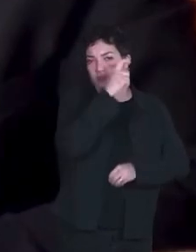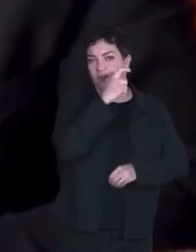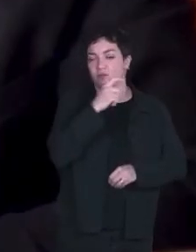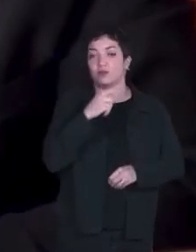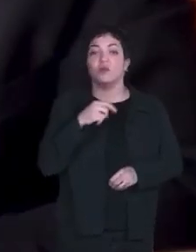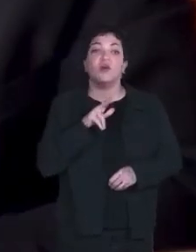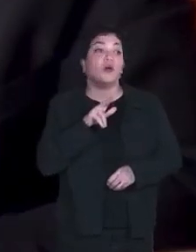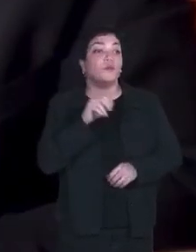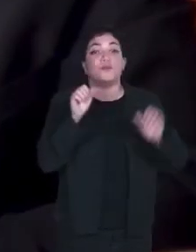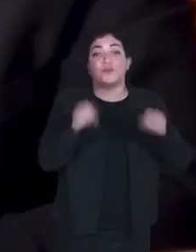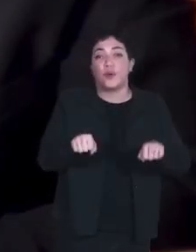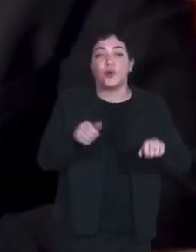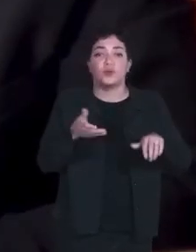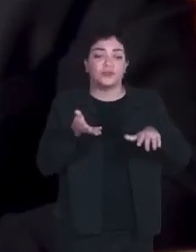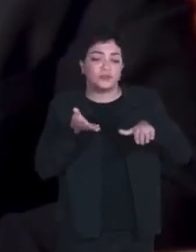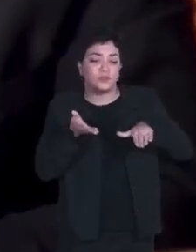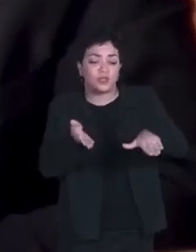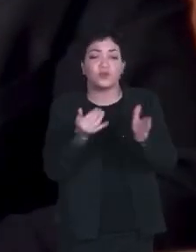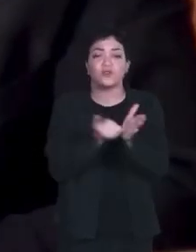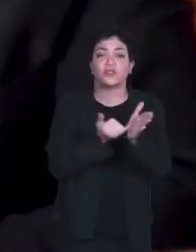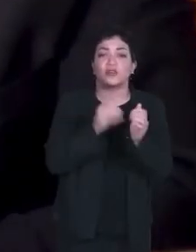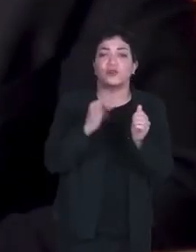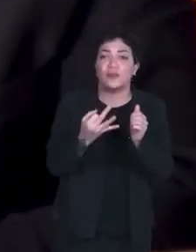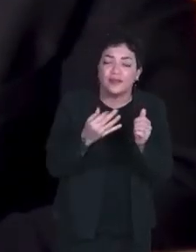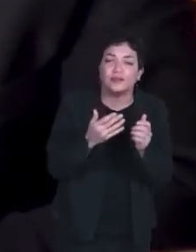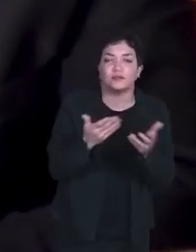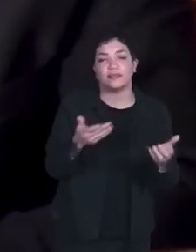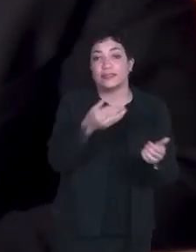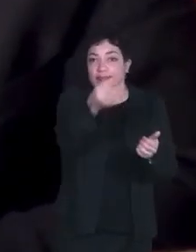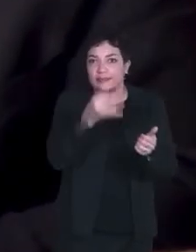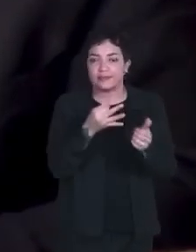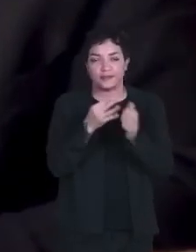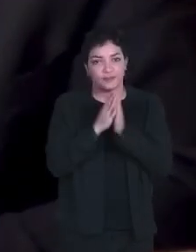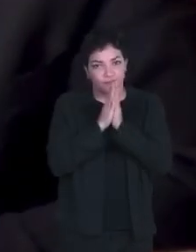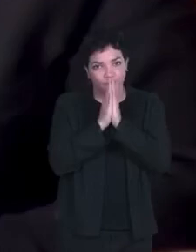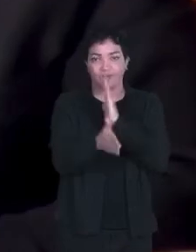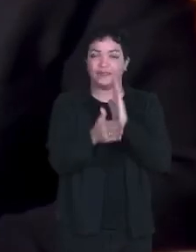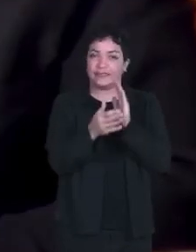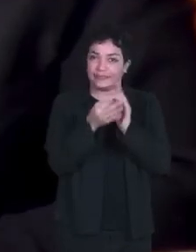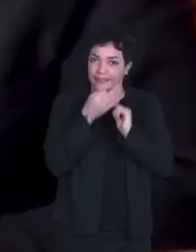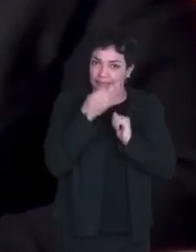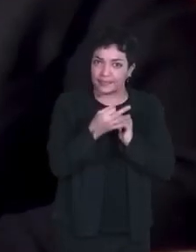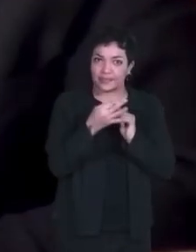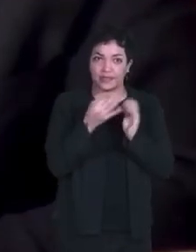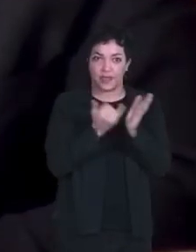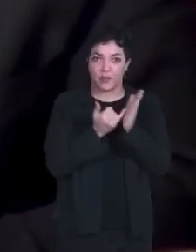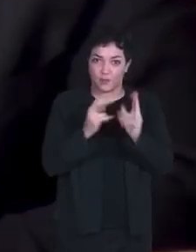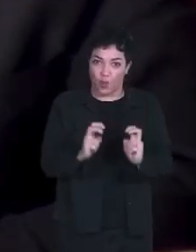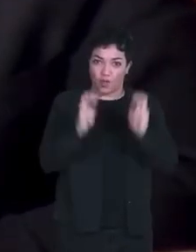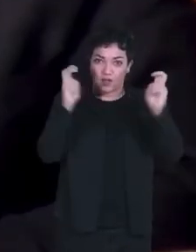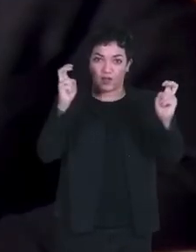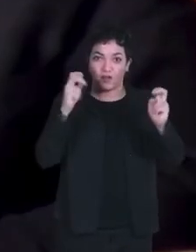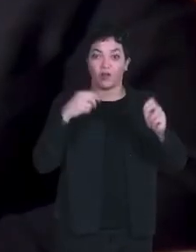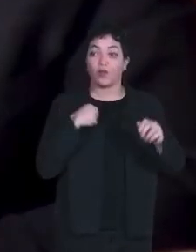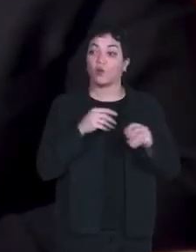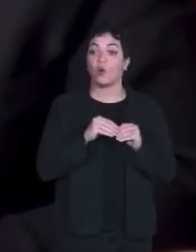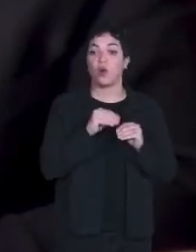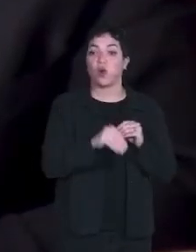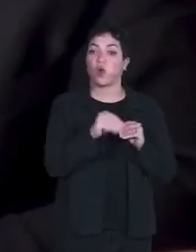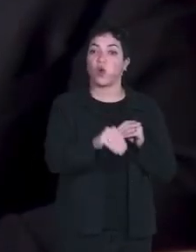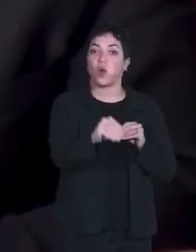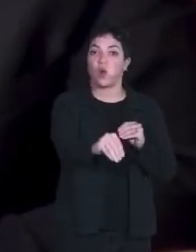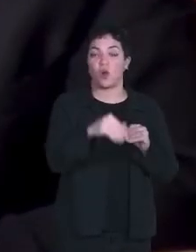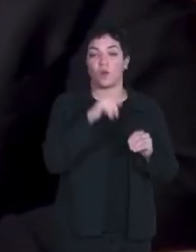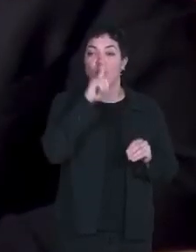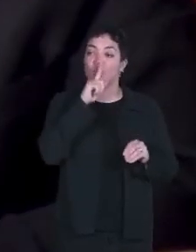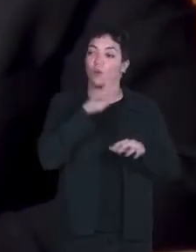Oui, vous avez décidé d'augmenter les impôts, mais dites-le tout simplement, plutôt que de retarder l'échéance, de rester dans le flou, de ne